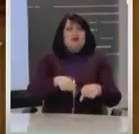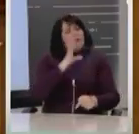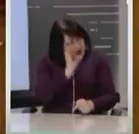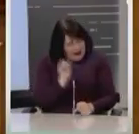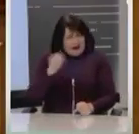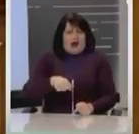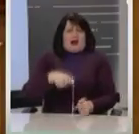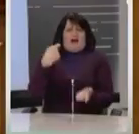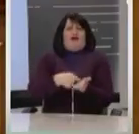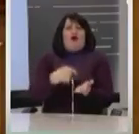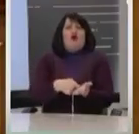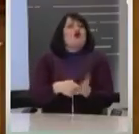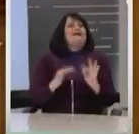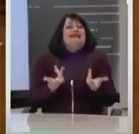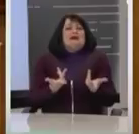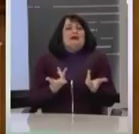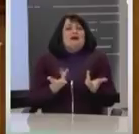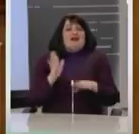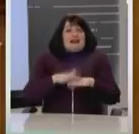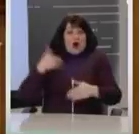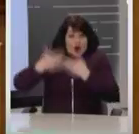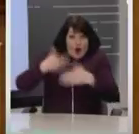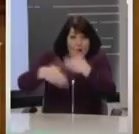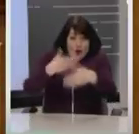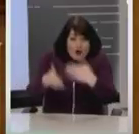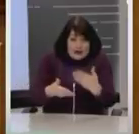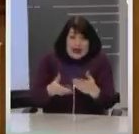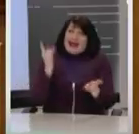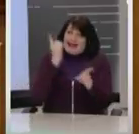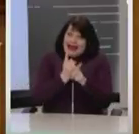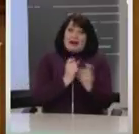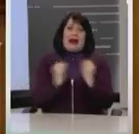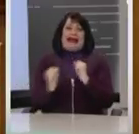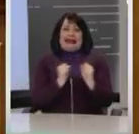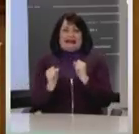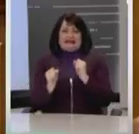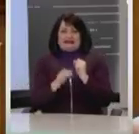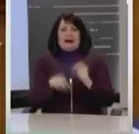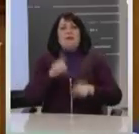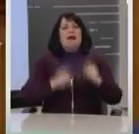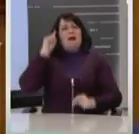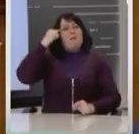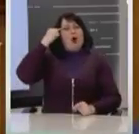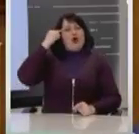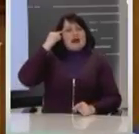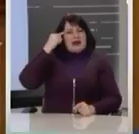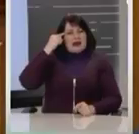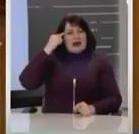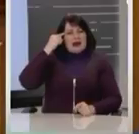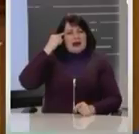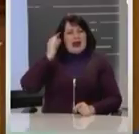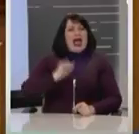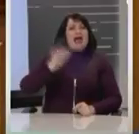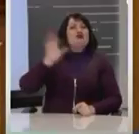μεγάλης φορολόγησης, είναι και το γεγονός ότι επί δεκαετίες και ιδιαίτερα στα χρόνια της κρίσης, κάποιοι πονηροί και πονηρές